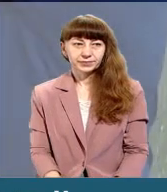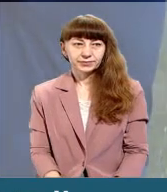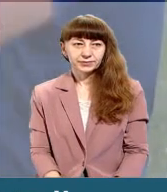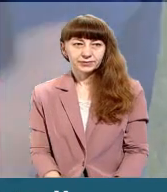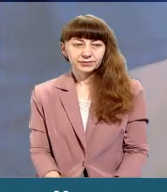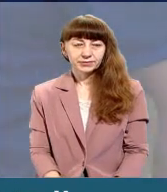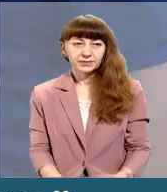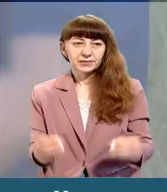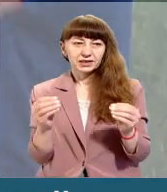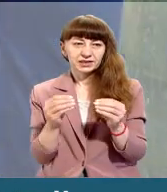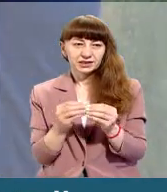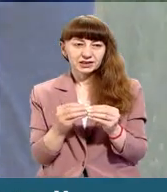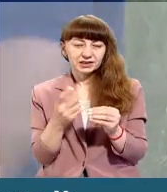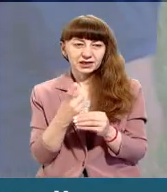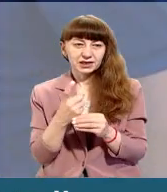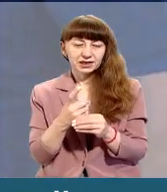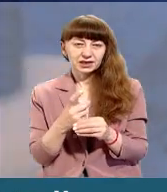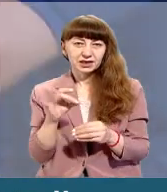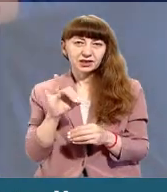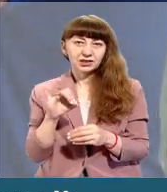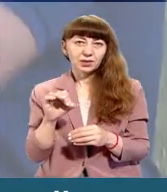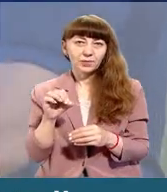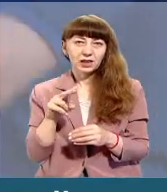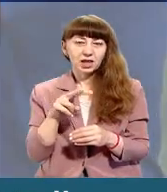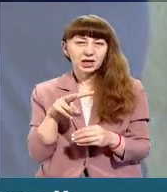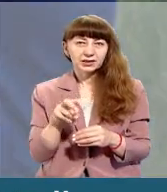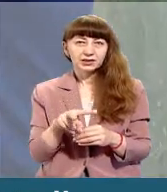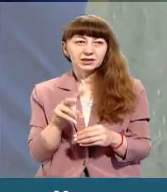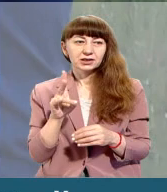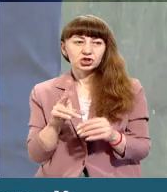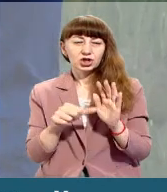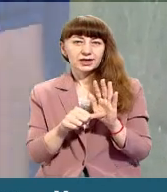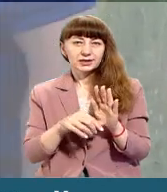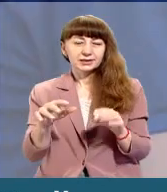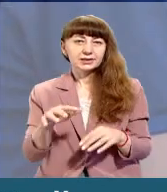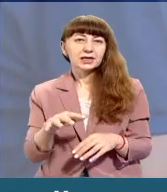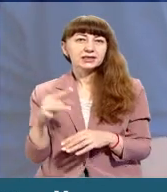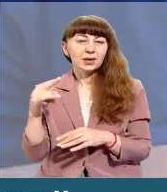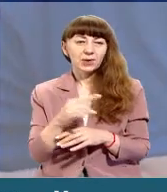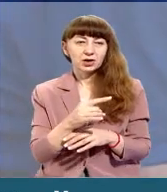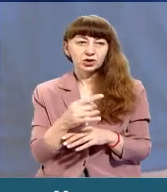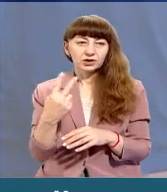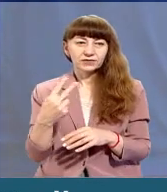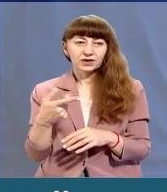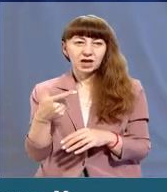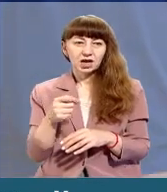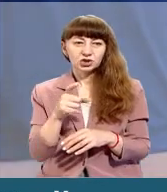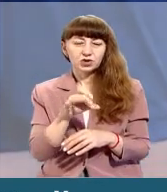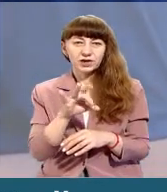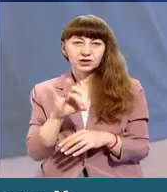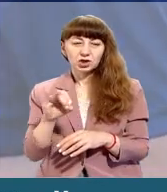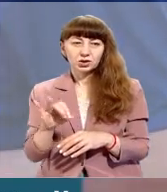Вот из них вот 10 это дельтапланы сверхлегкие, 6 самолетов, 20 газогенераторов. Но потребность на сегодняшний день